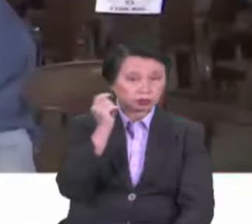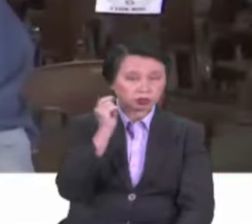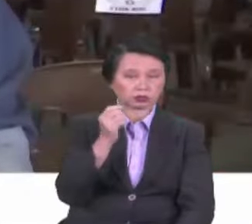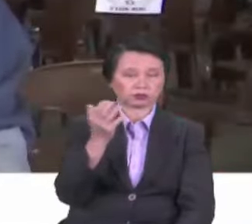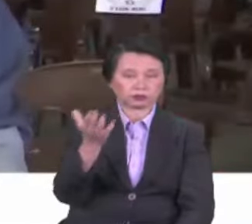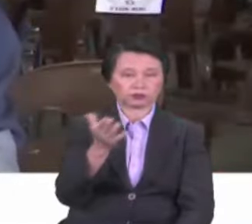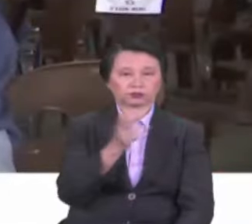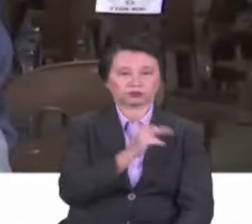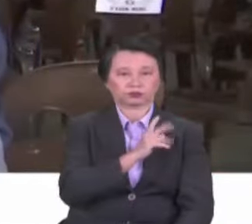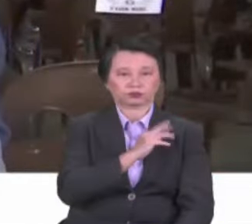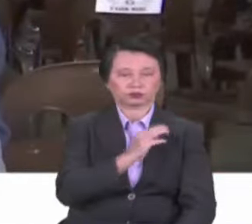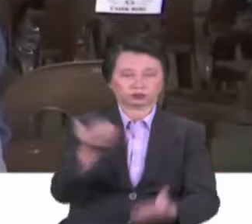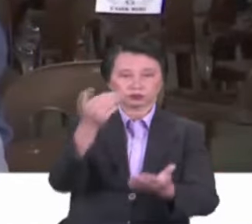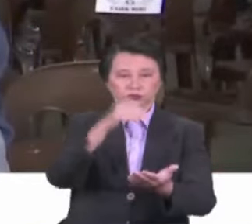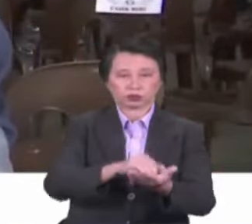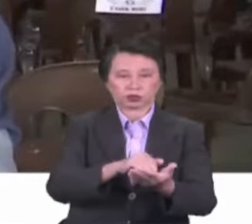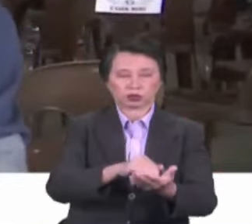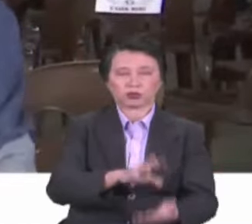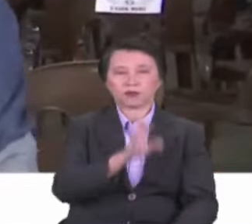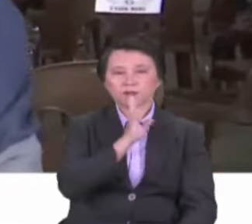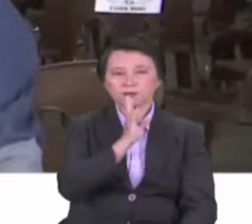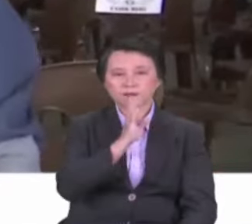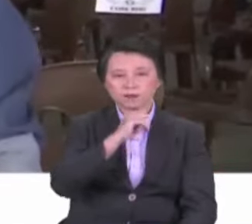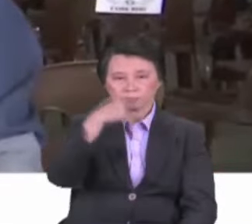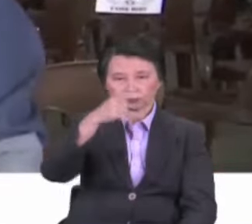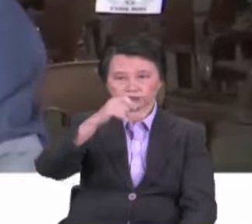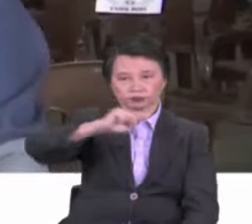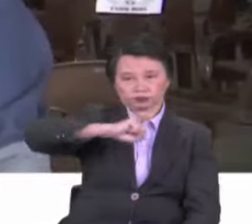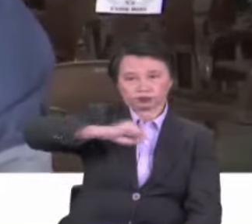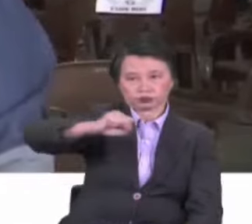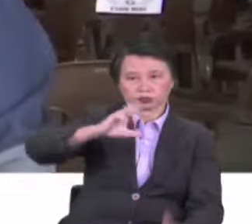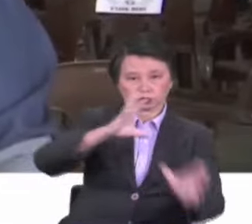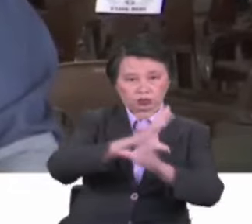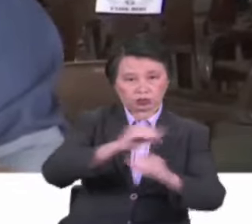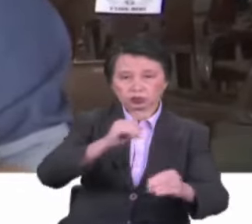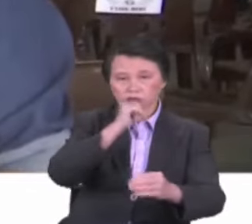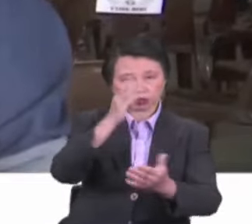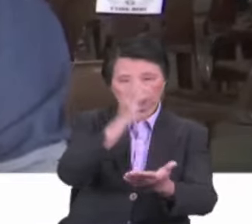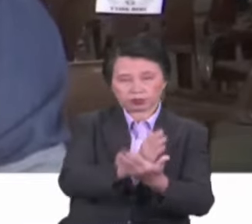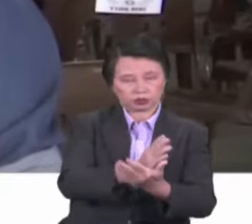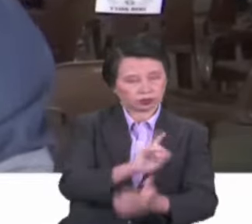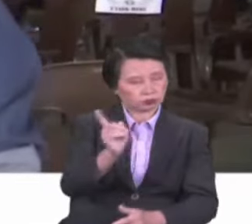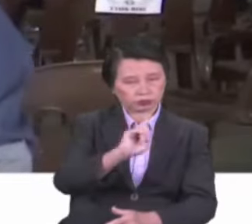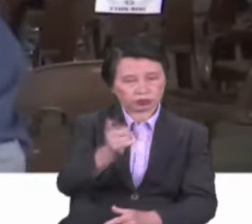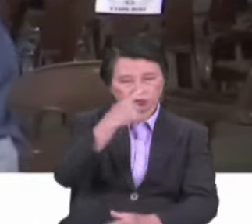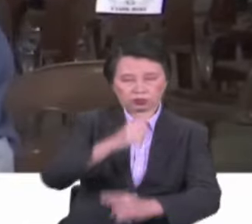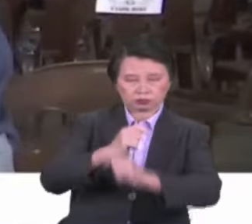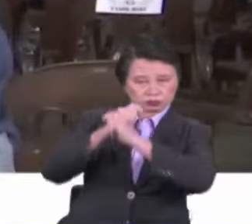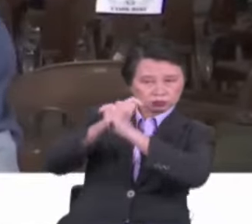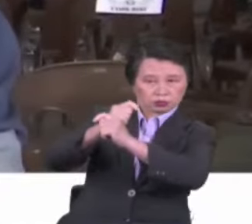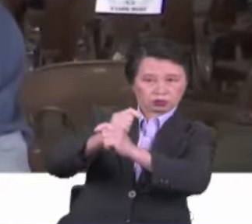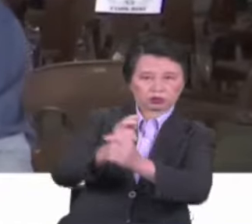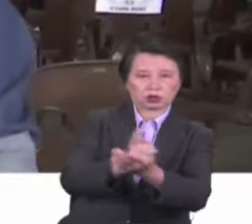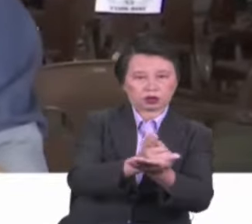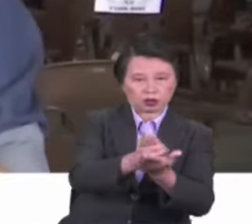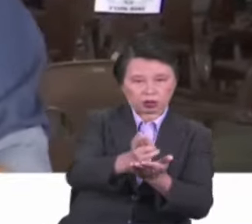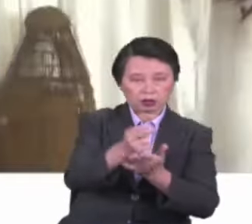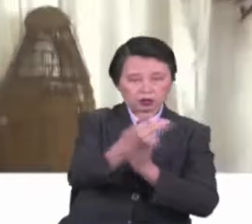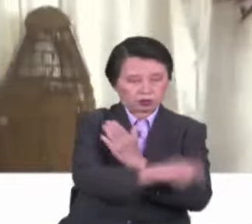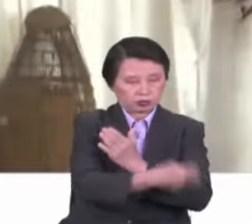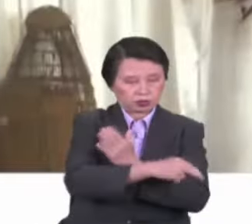Premier kita telah sekali lagi menegaskan perjuangan Sarawak tidak akan berhenti bagi mempertahankan hak-hak